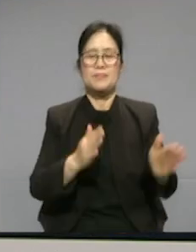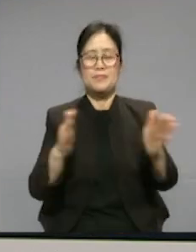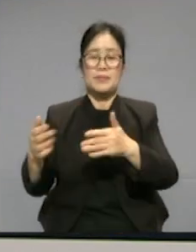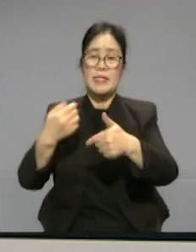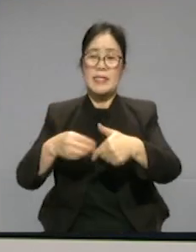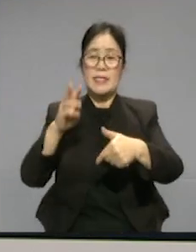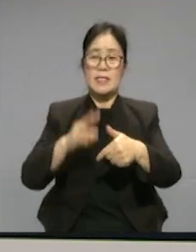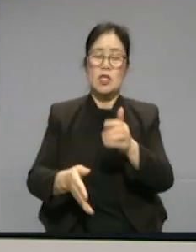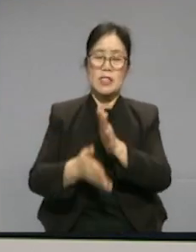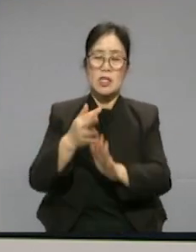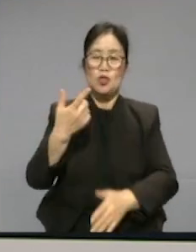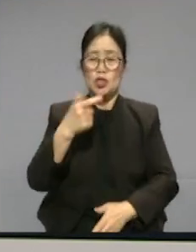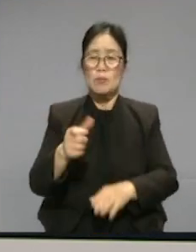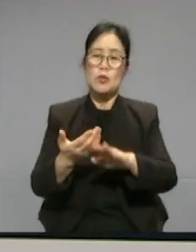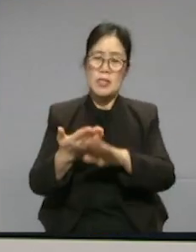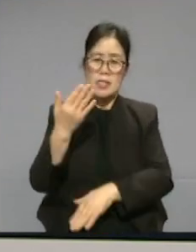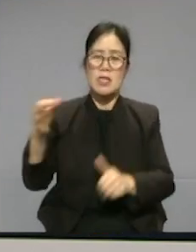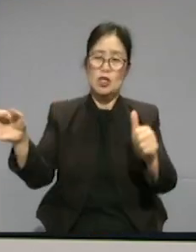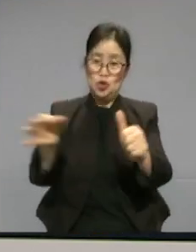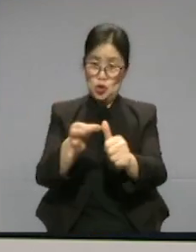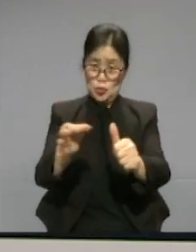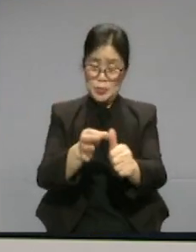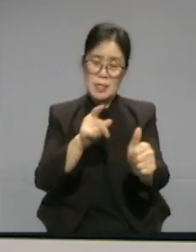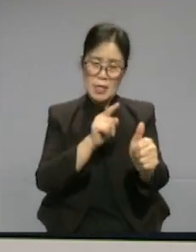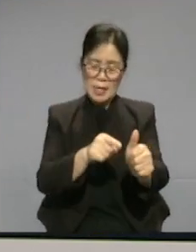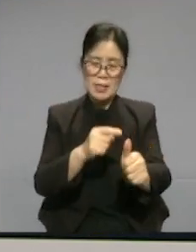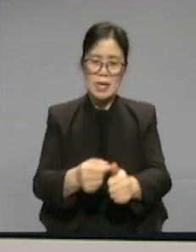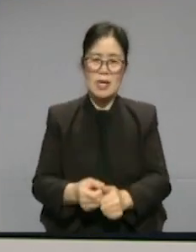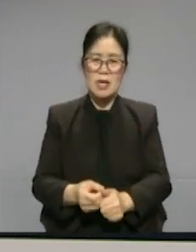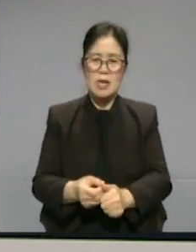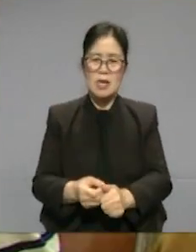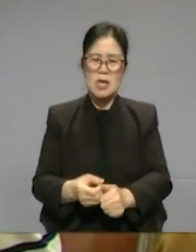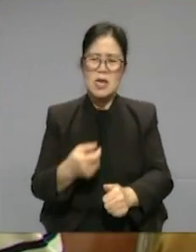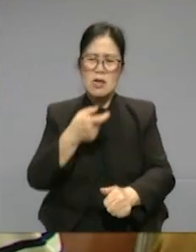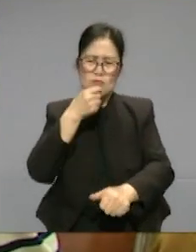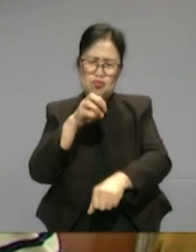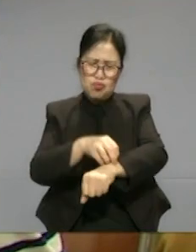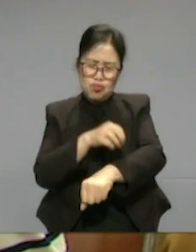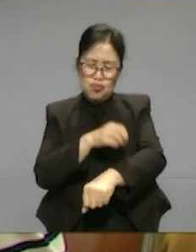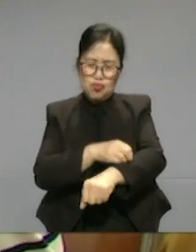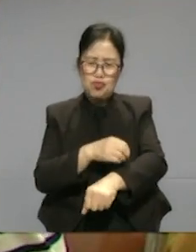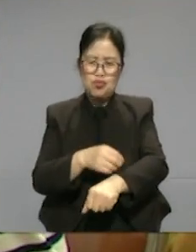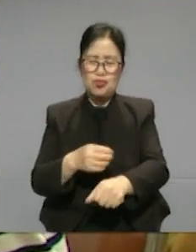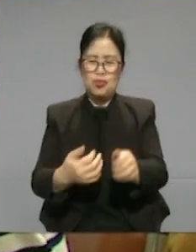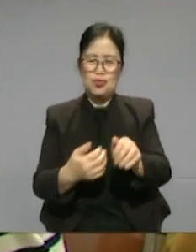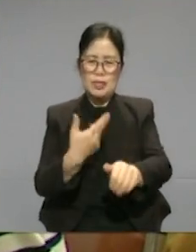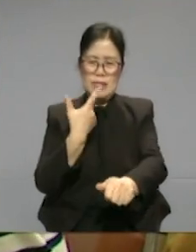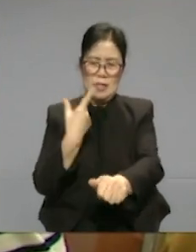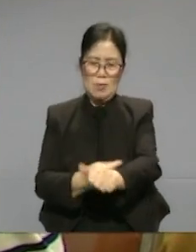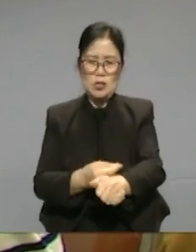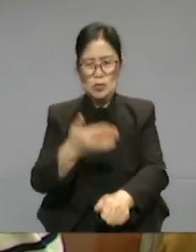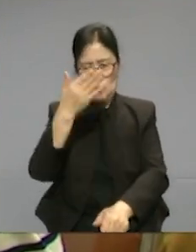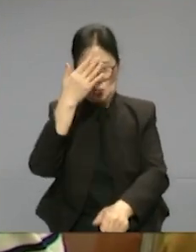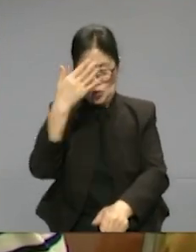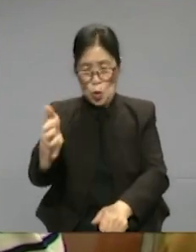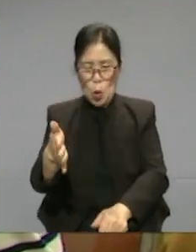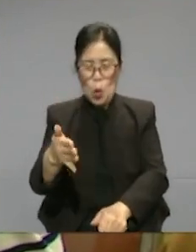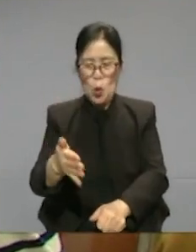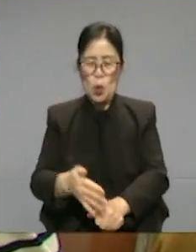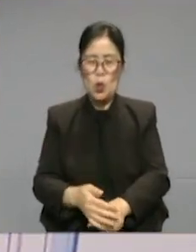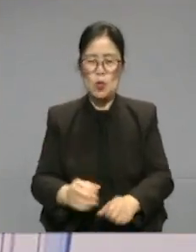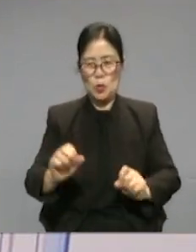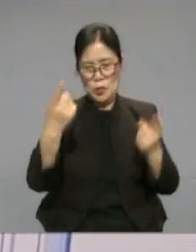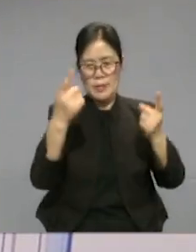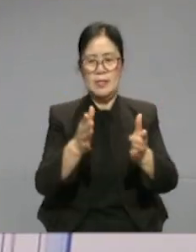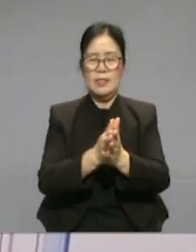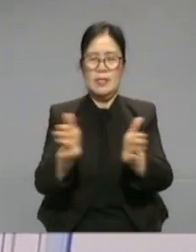인천시가 65세 이상 기초생활 수급자를 대상으로 대상포진 무료 예방 접종을 오는 11일부터 개 군 구에서 동시